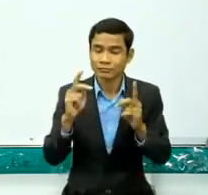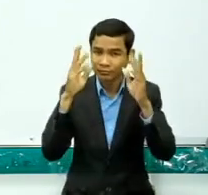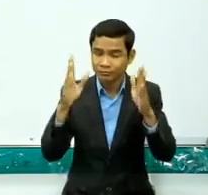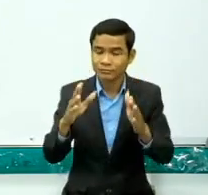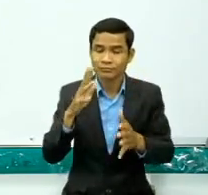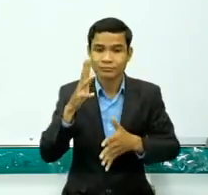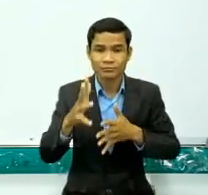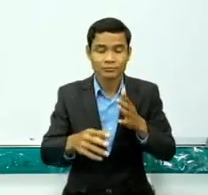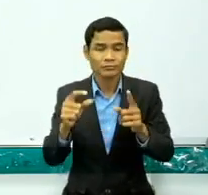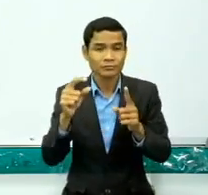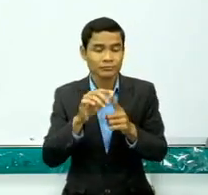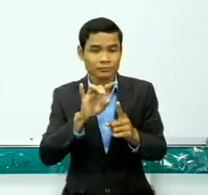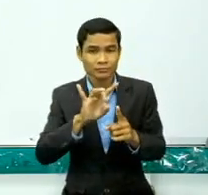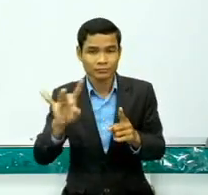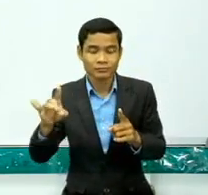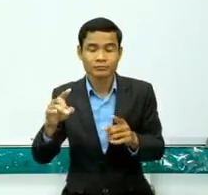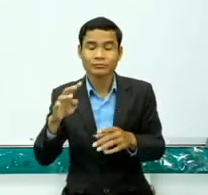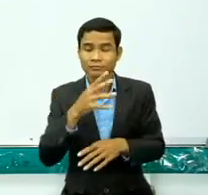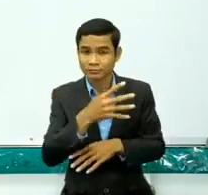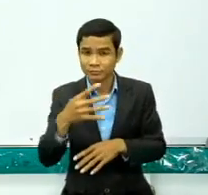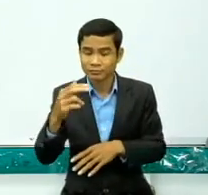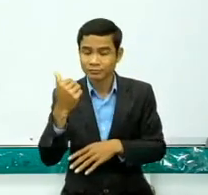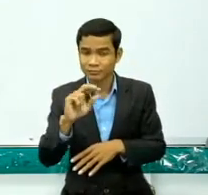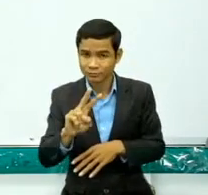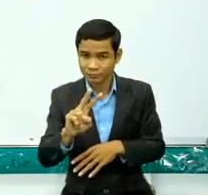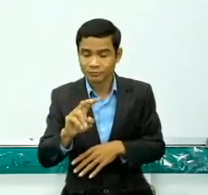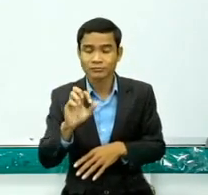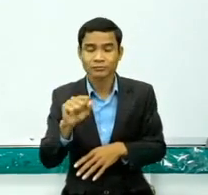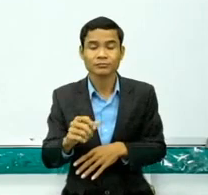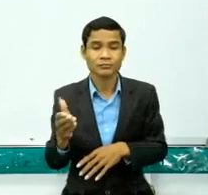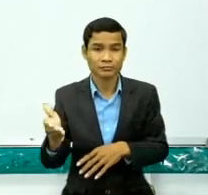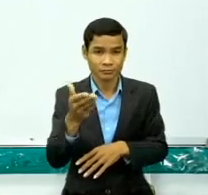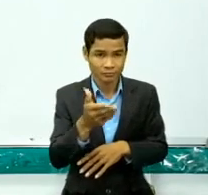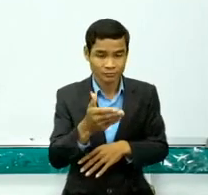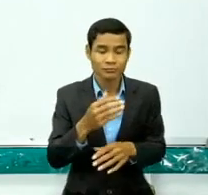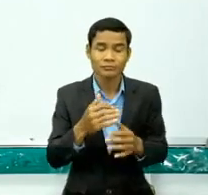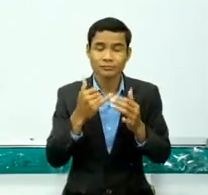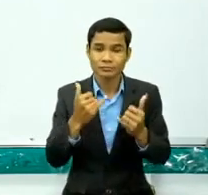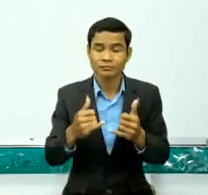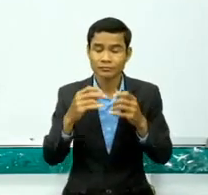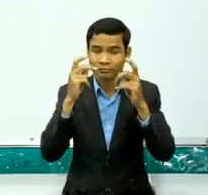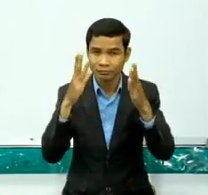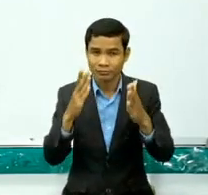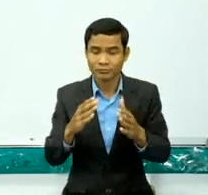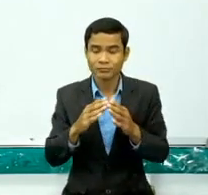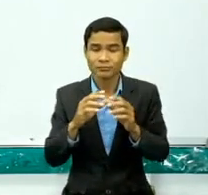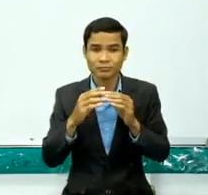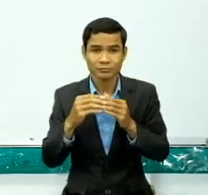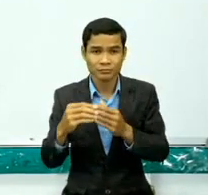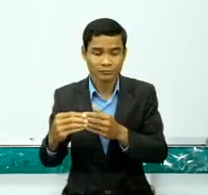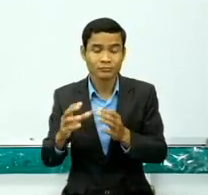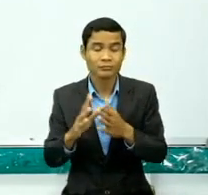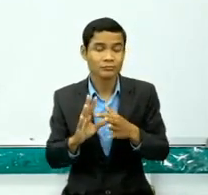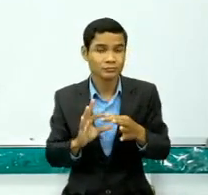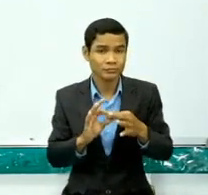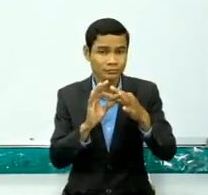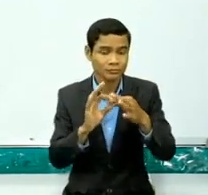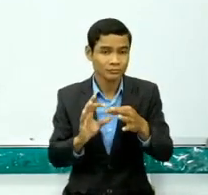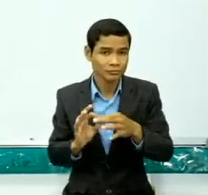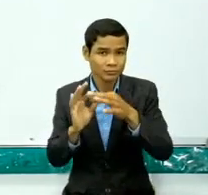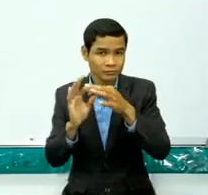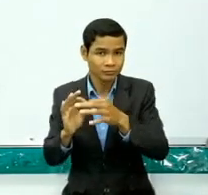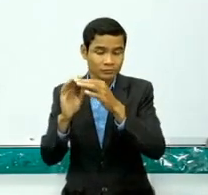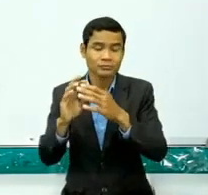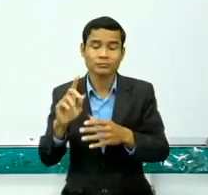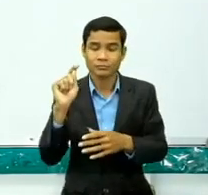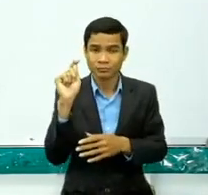ទៅអានព្យាង្គក្នុងតារាងទី2ណាឥឡូវបន្តទៀតនេះអ្នកគ្រូនឹងនាំកូនកូនទៅភ្ជាប់ចាភ្ជាប់ស្រា